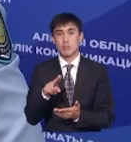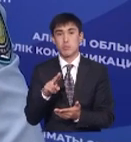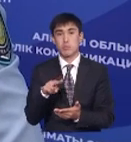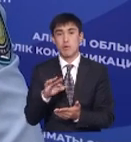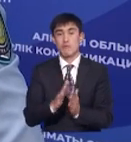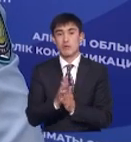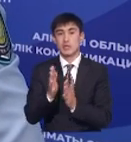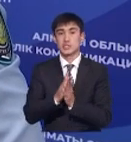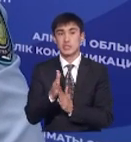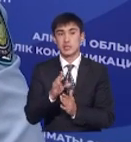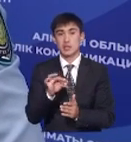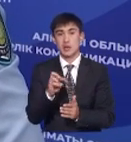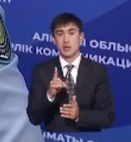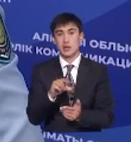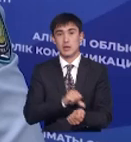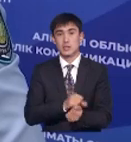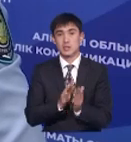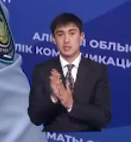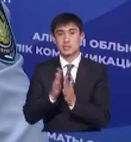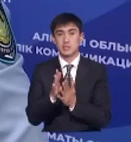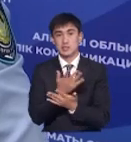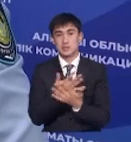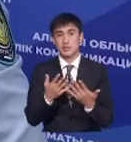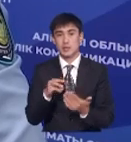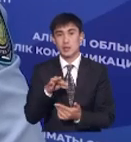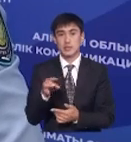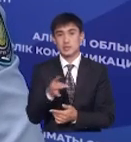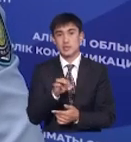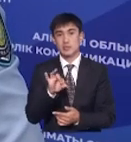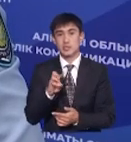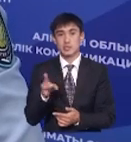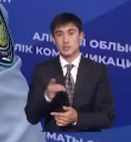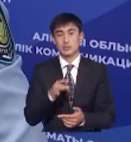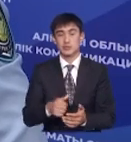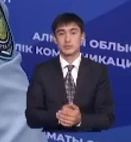выращиванию наркосодержащих растений. Это в Талгарском и Имбишевском районах.